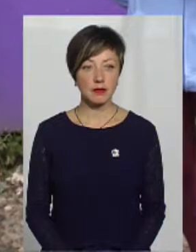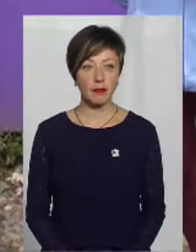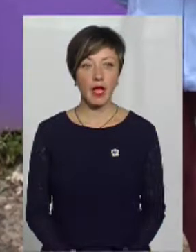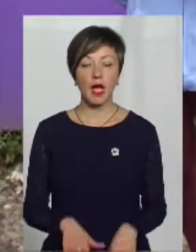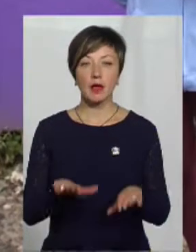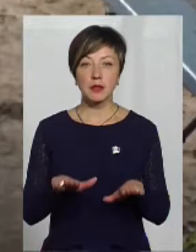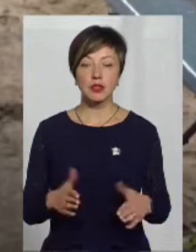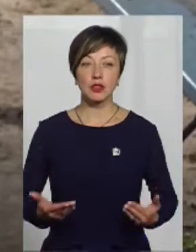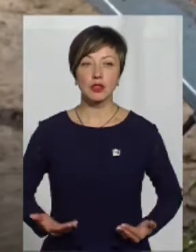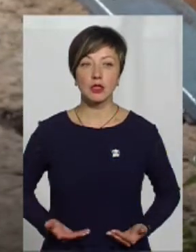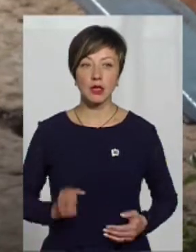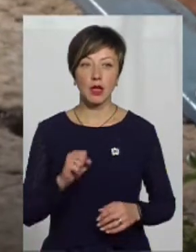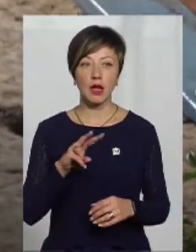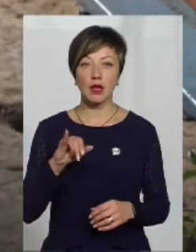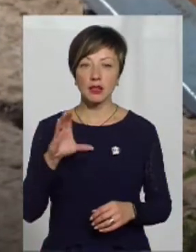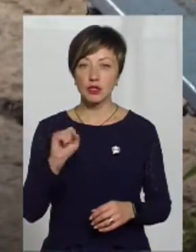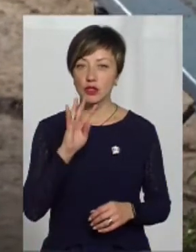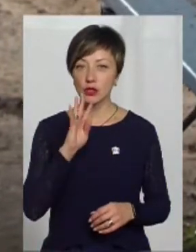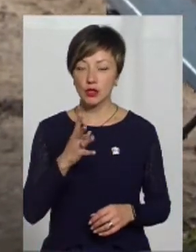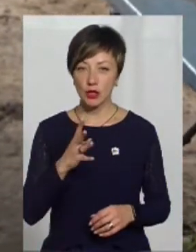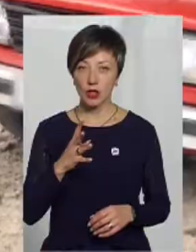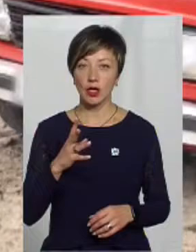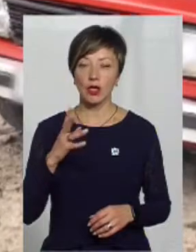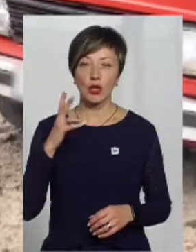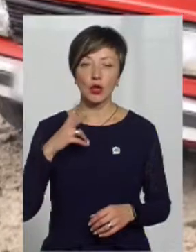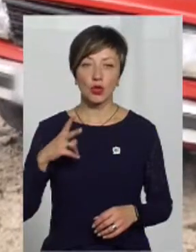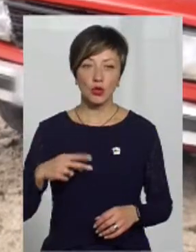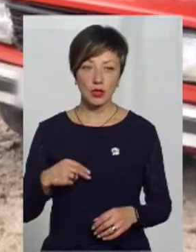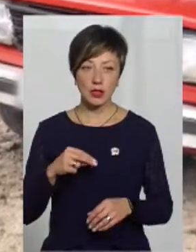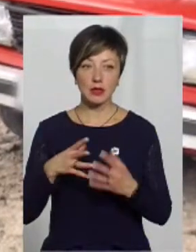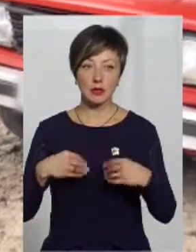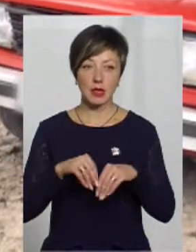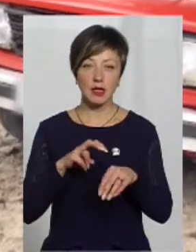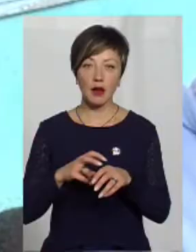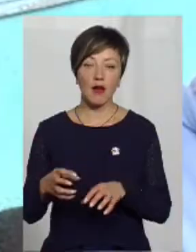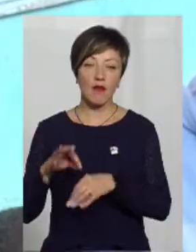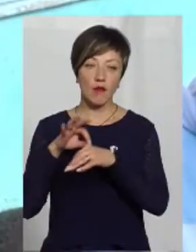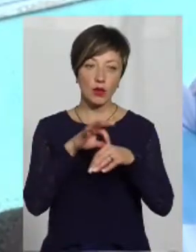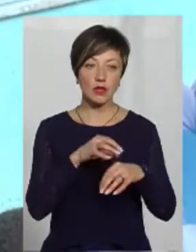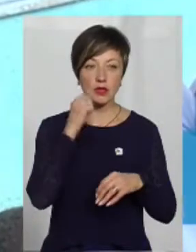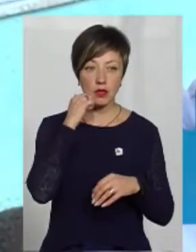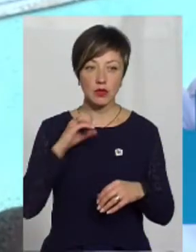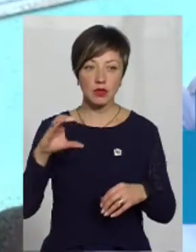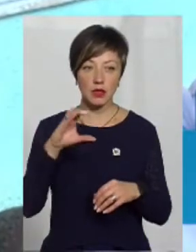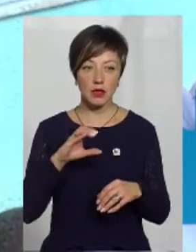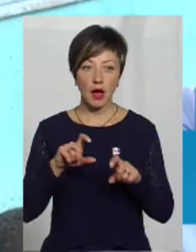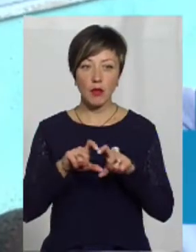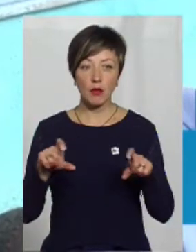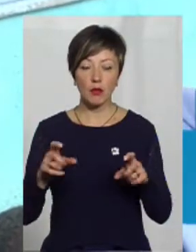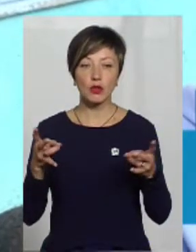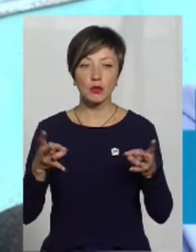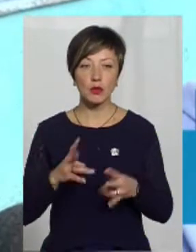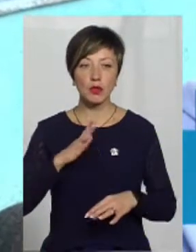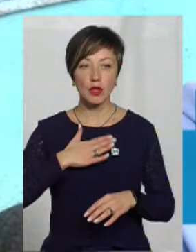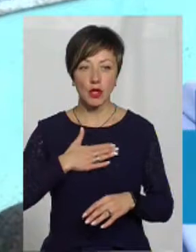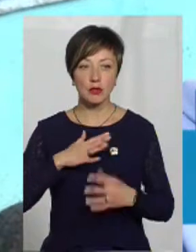Місцева мешканка Аліса 4-річну доньку Єву до сімейного лікаря возить за 20 кілометрів до Старої Синяви. Амбулаторія потрібна в